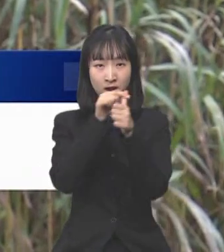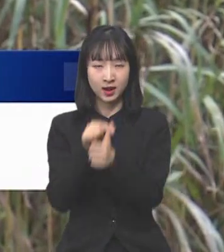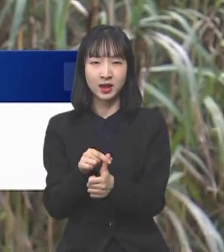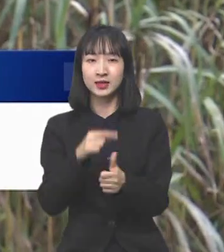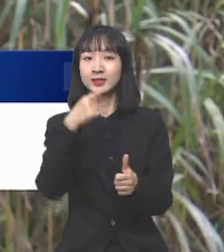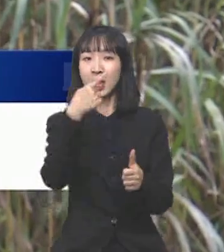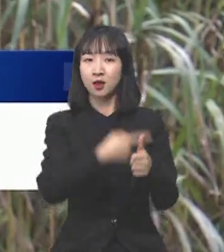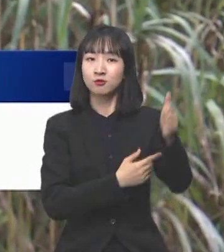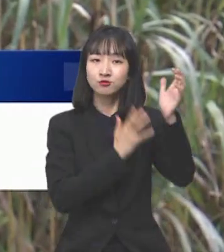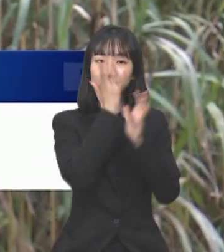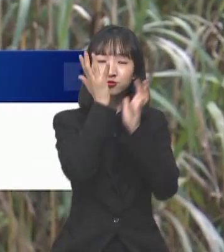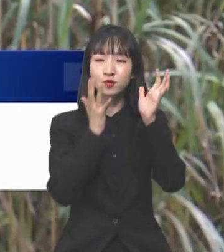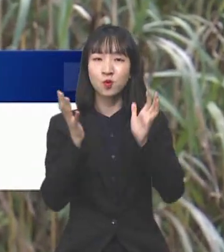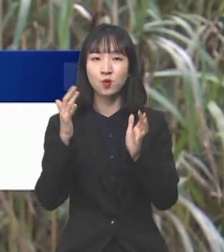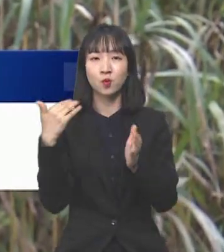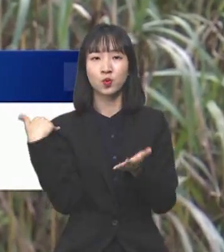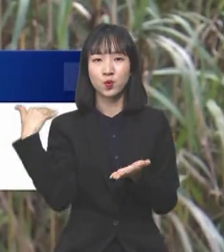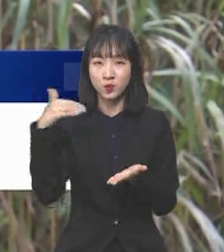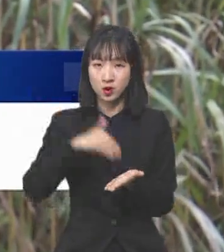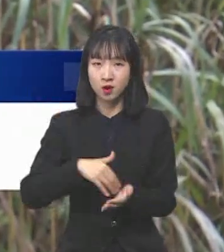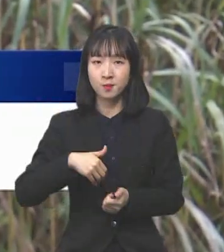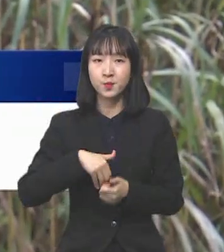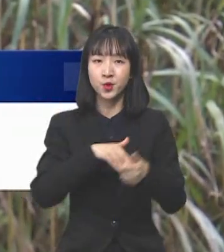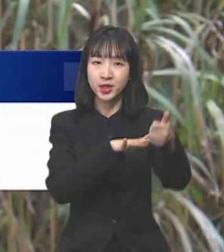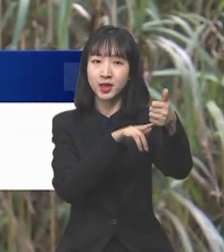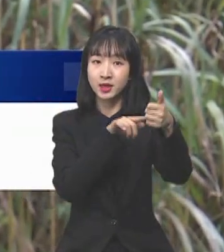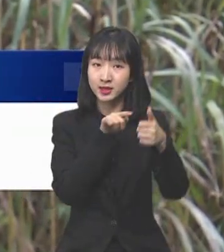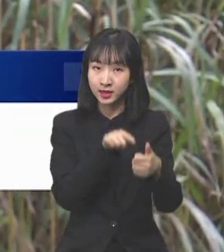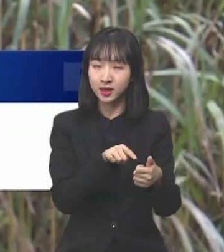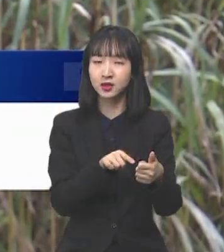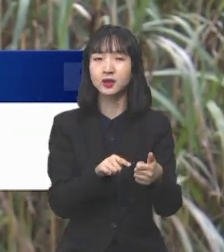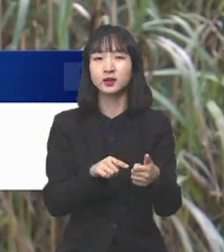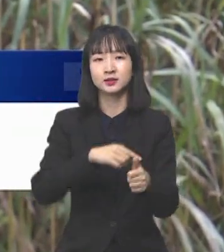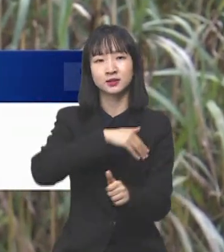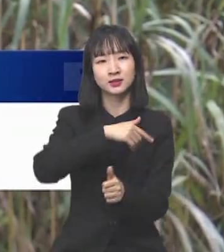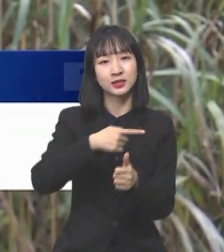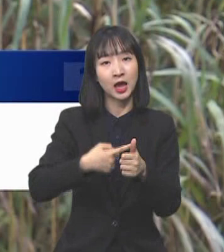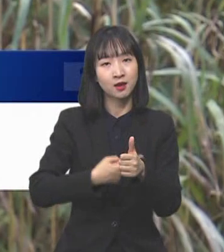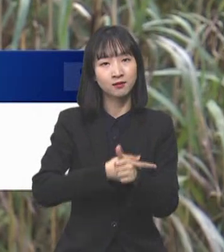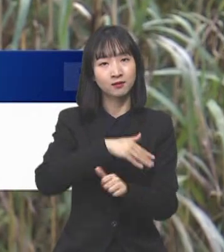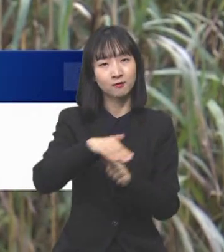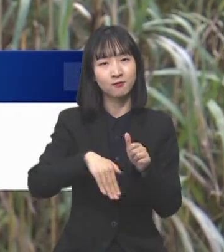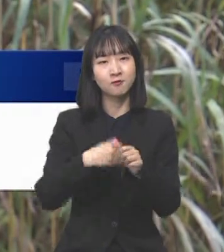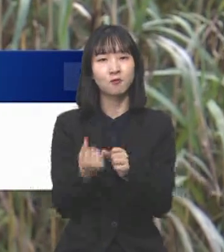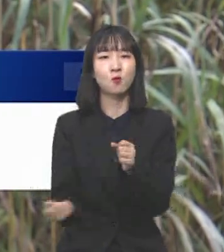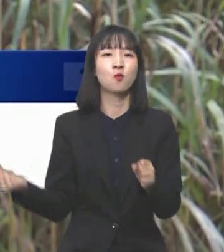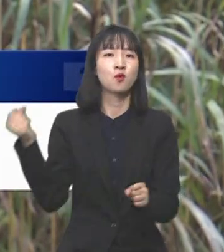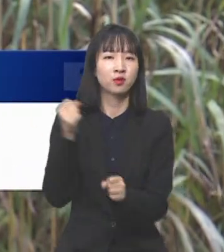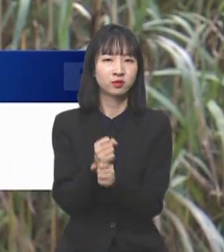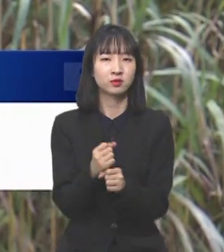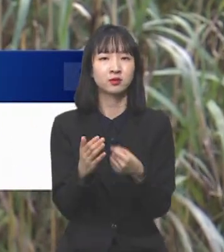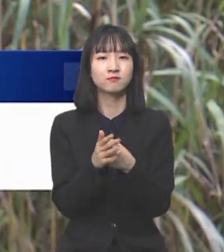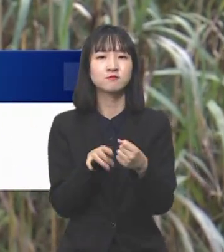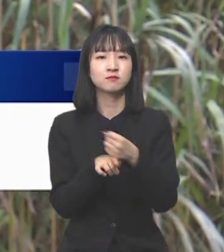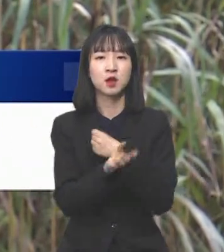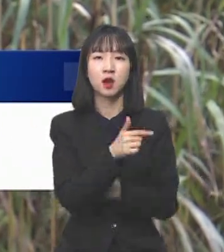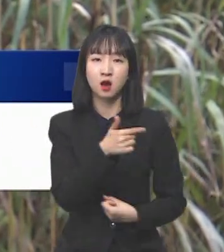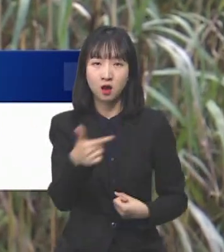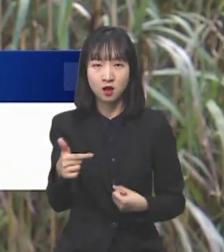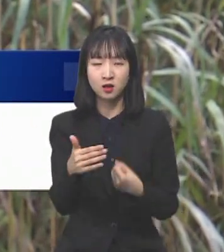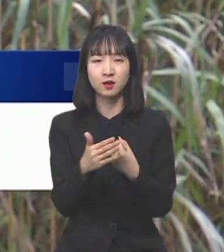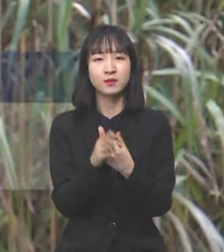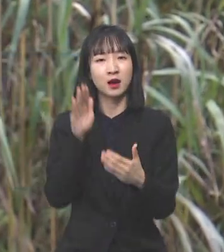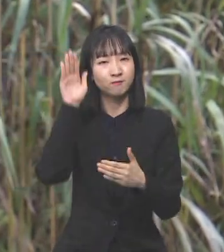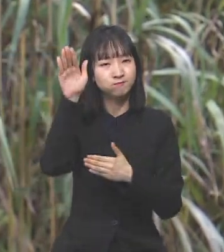행사는 아 생태계를 복원하는 측면에서 시민들이 그 뜻 깊을 것 같고요 이름 계기가 잣